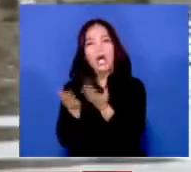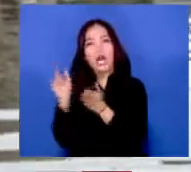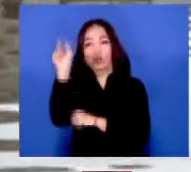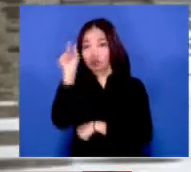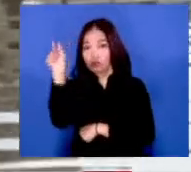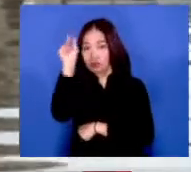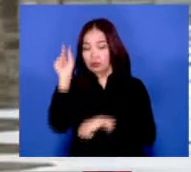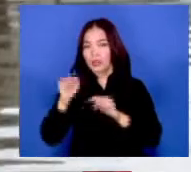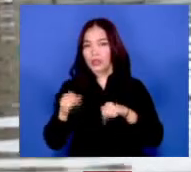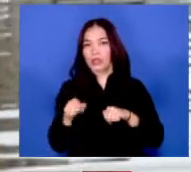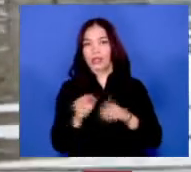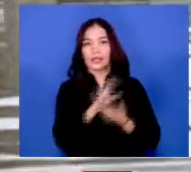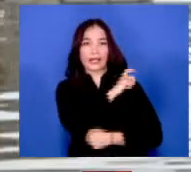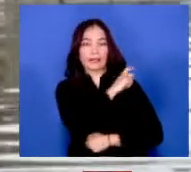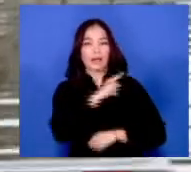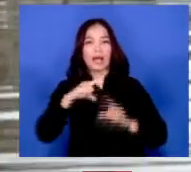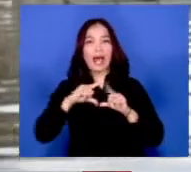sekolah di Kecamatan Lais.